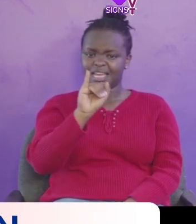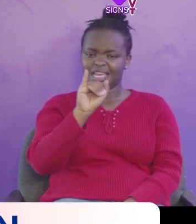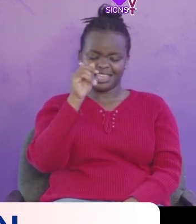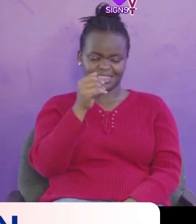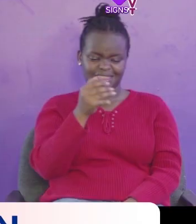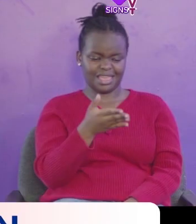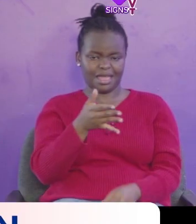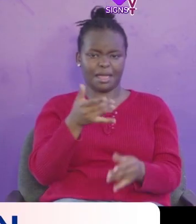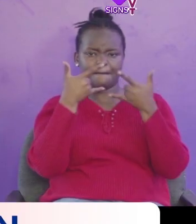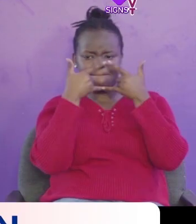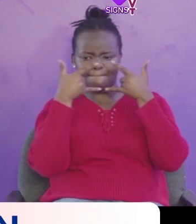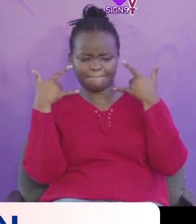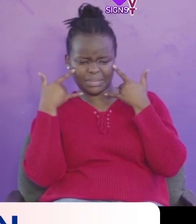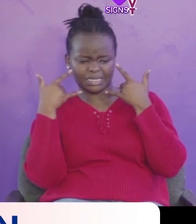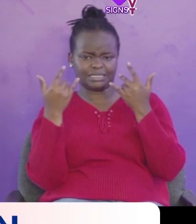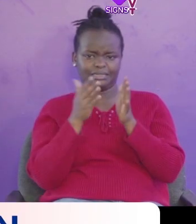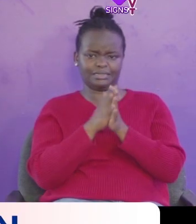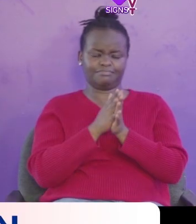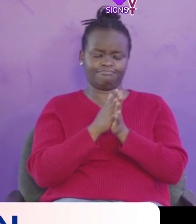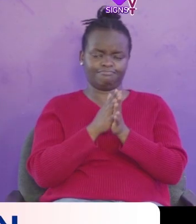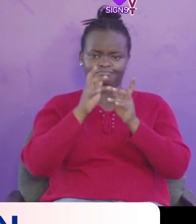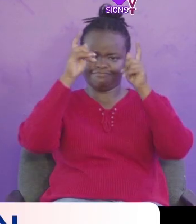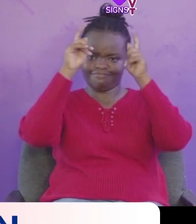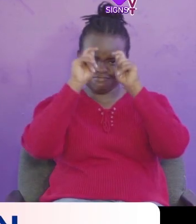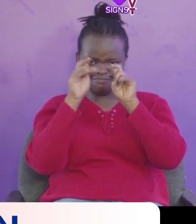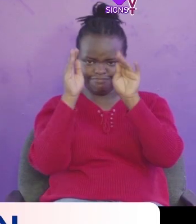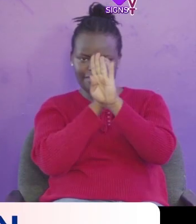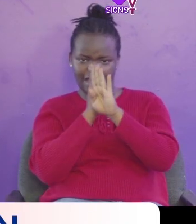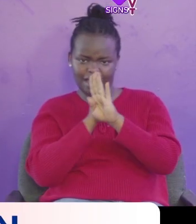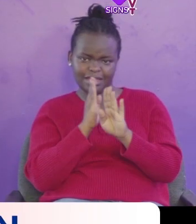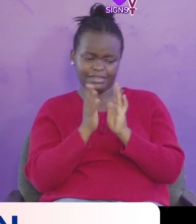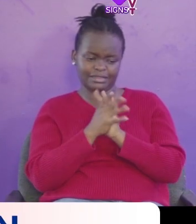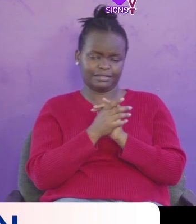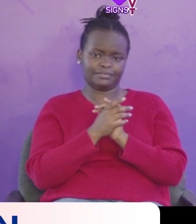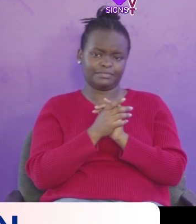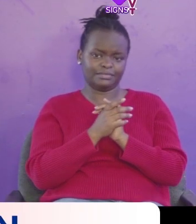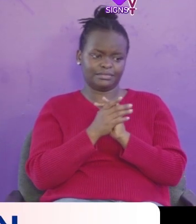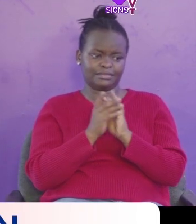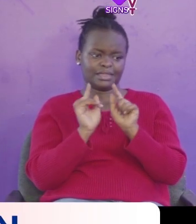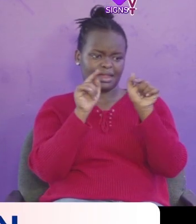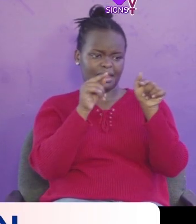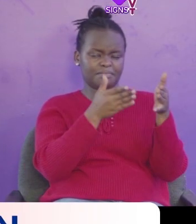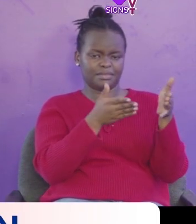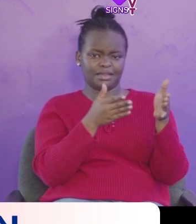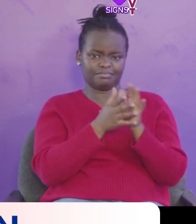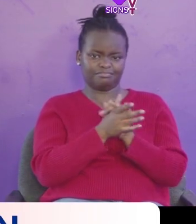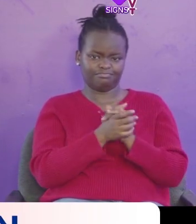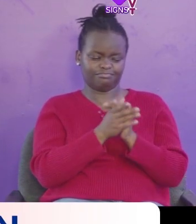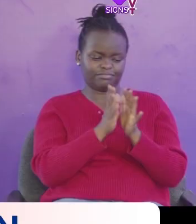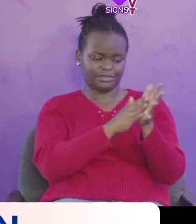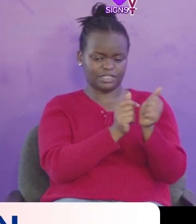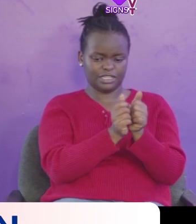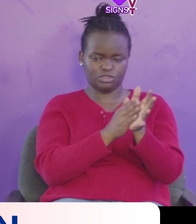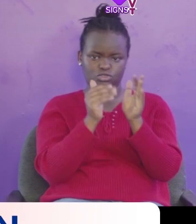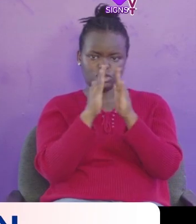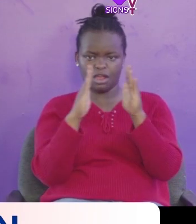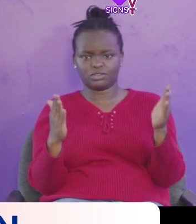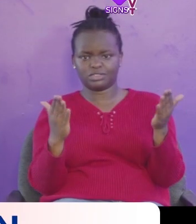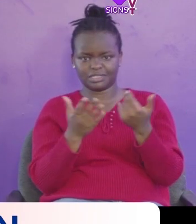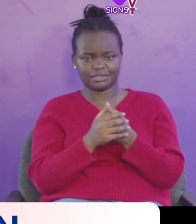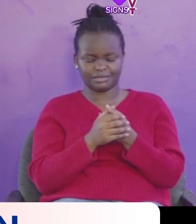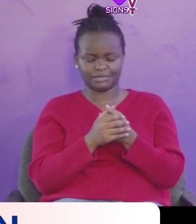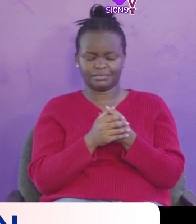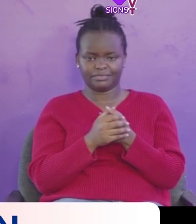hivi na maAK. Juu tu wanakuja kubomolea mwananchi wa kawaida. Unabomolea mwananchi wa kawaida maana anakupatia